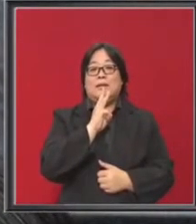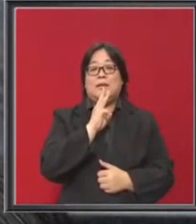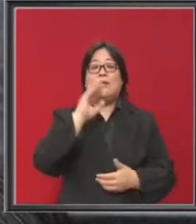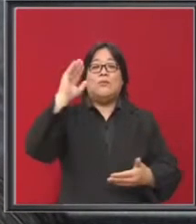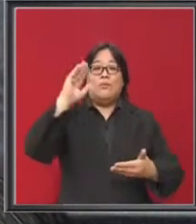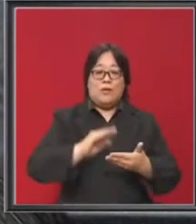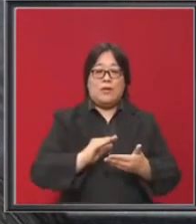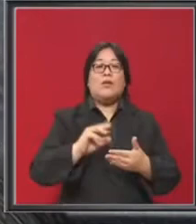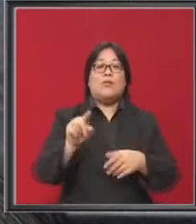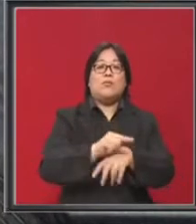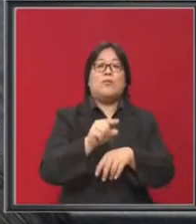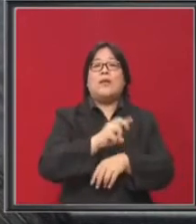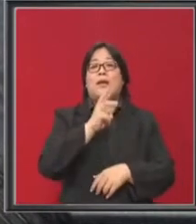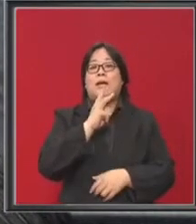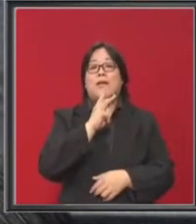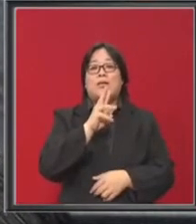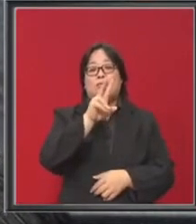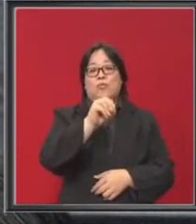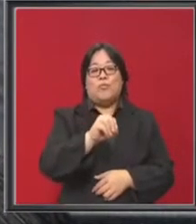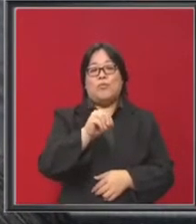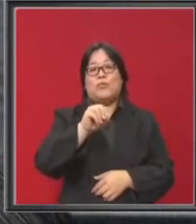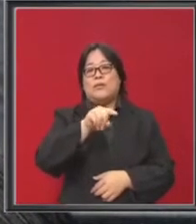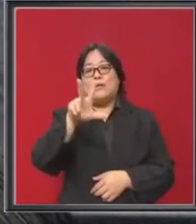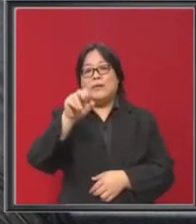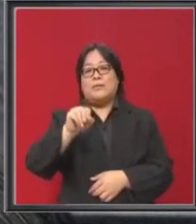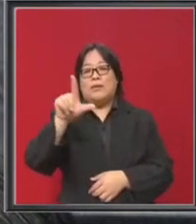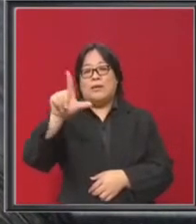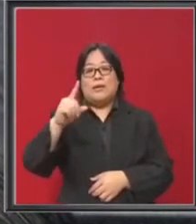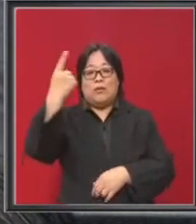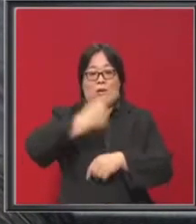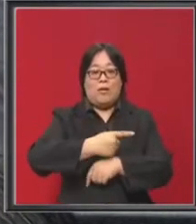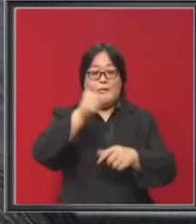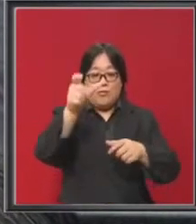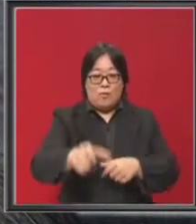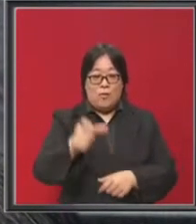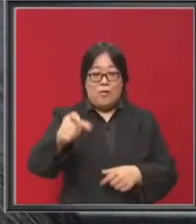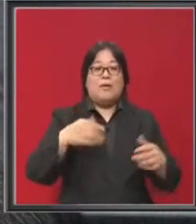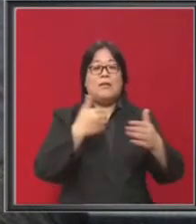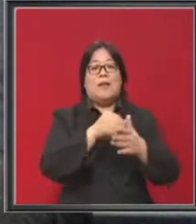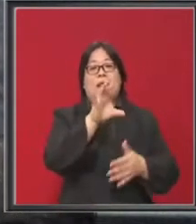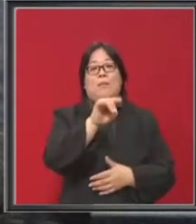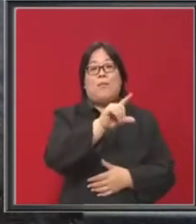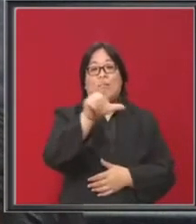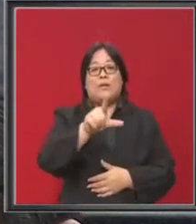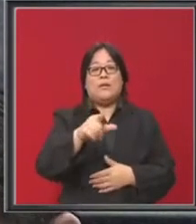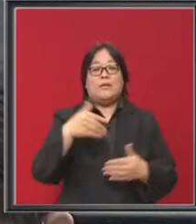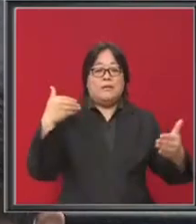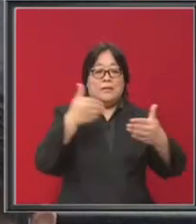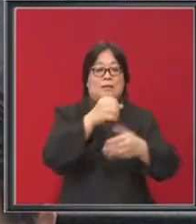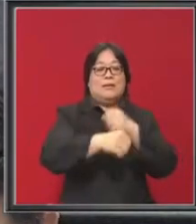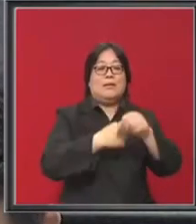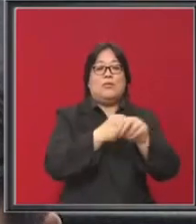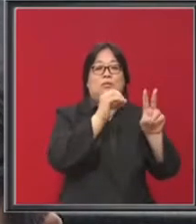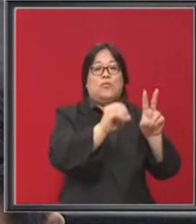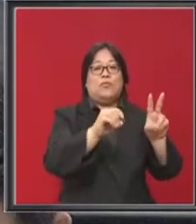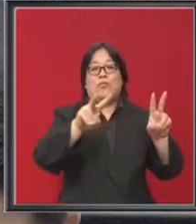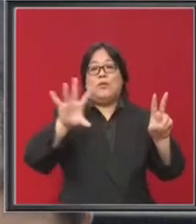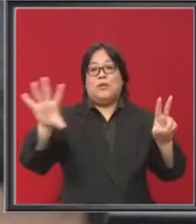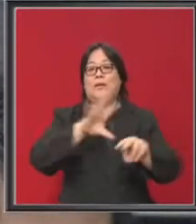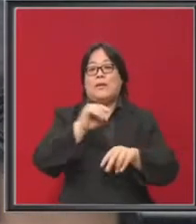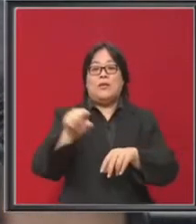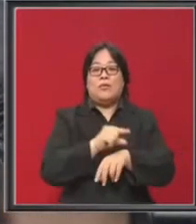pengurangan penggunaan air 27 politik sehari seorang kepada 180bt menjelang 20-25